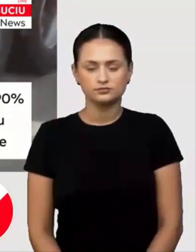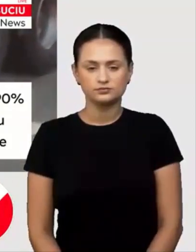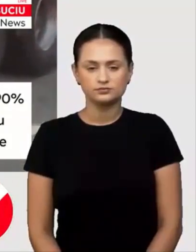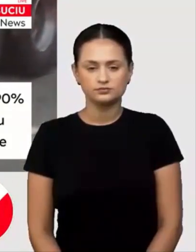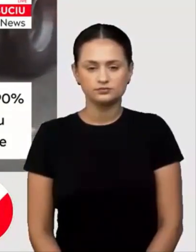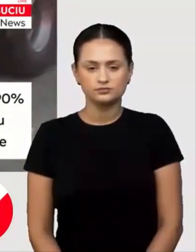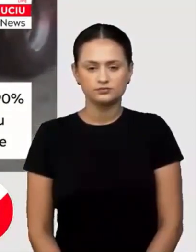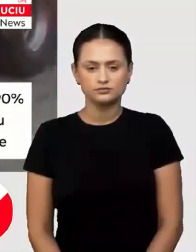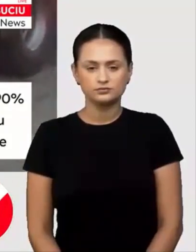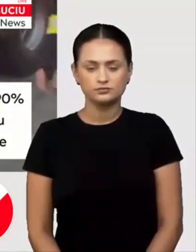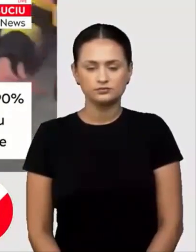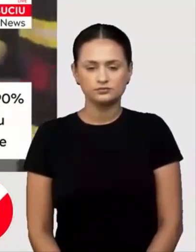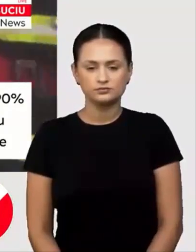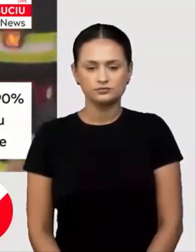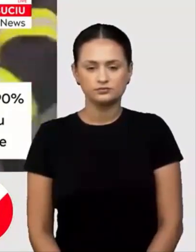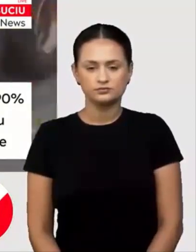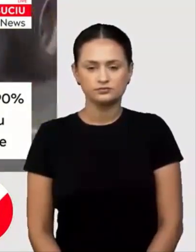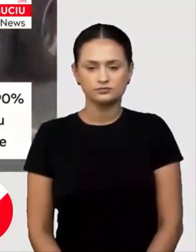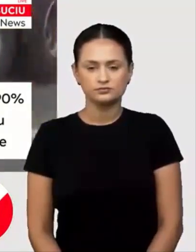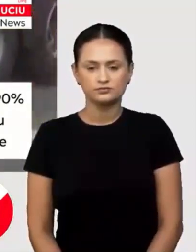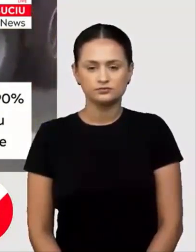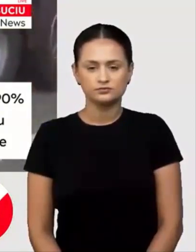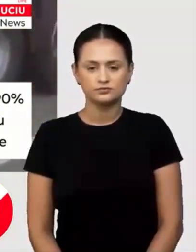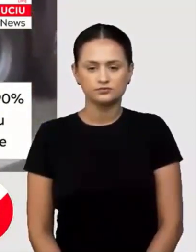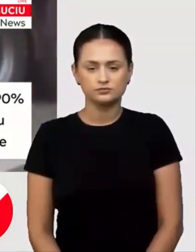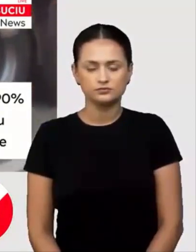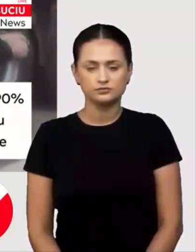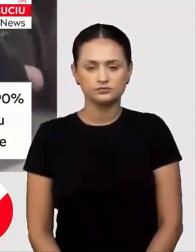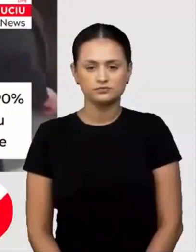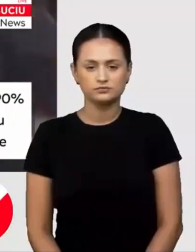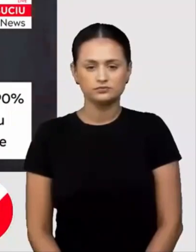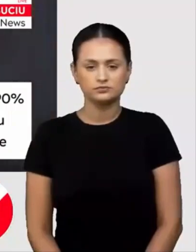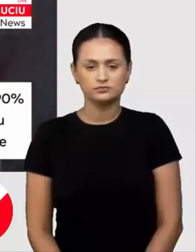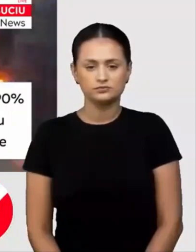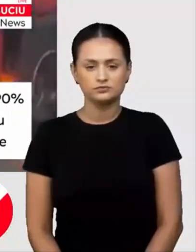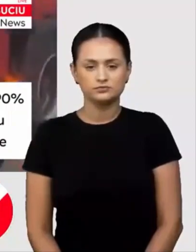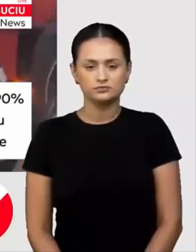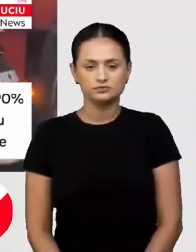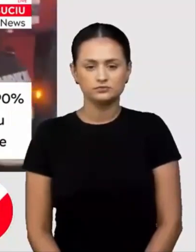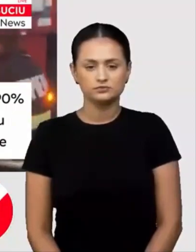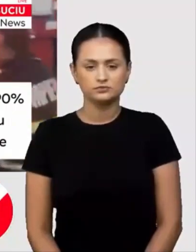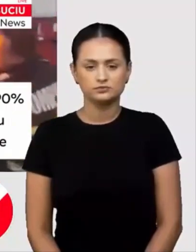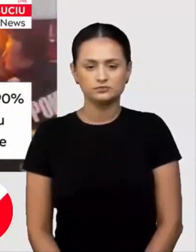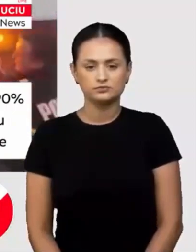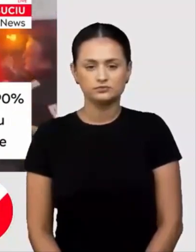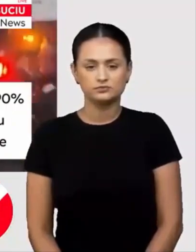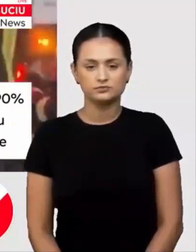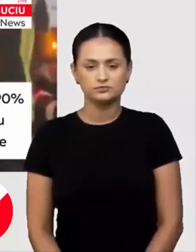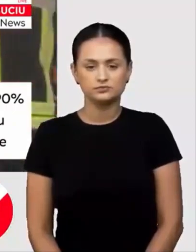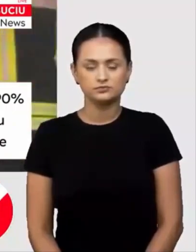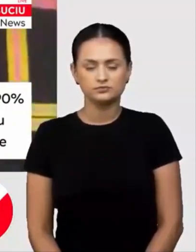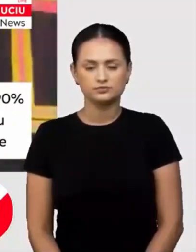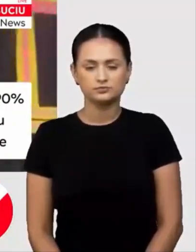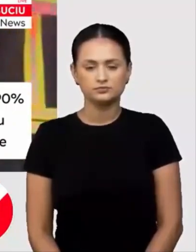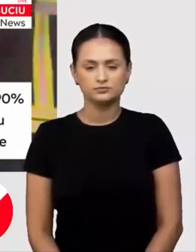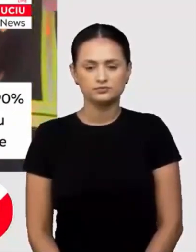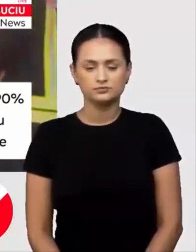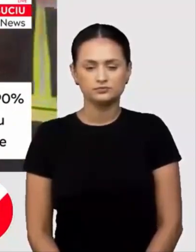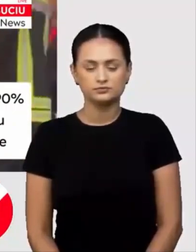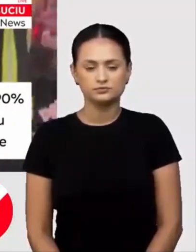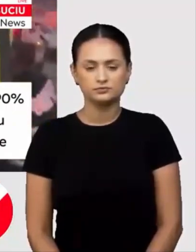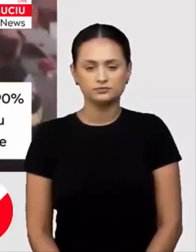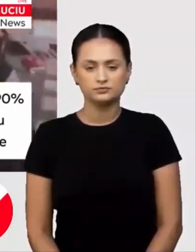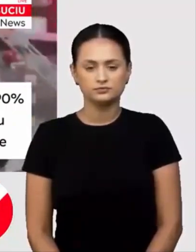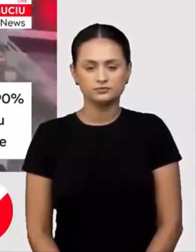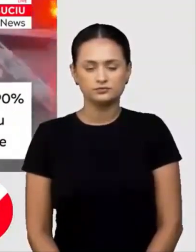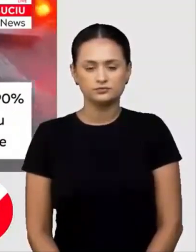cel care și a văzut practic soția cu arsuri și infarct a doua zi duminică a